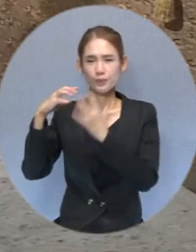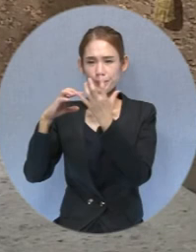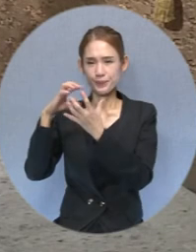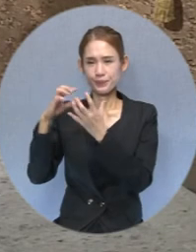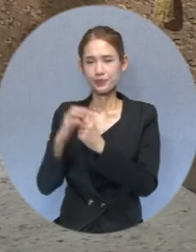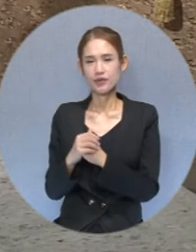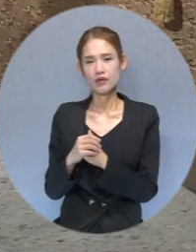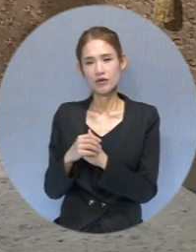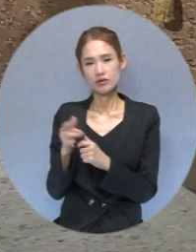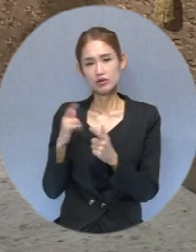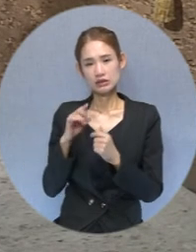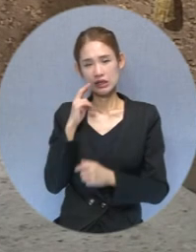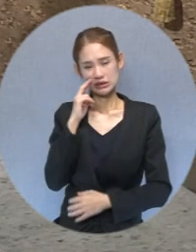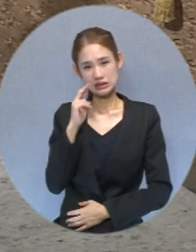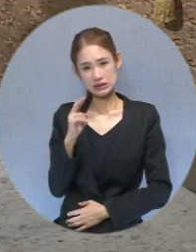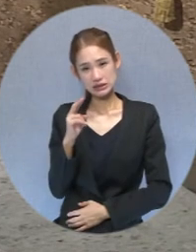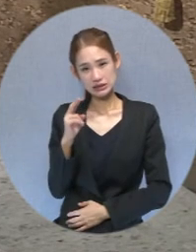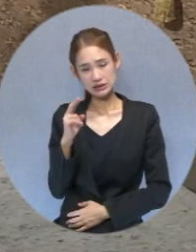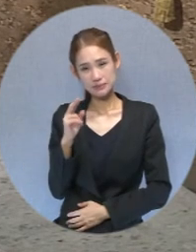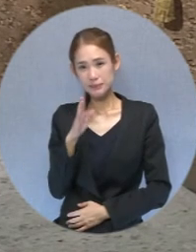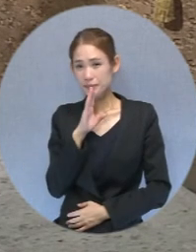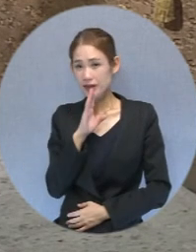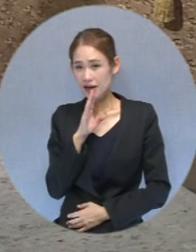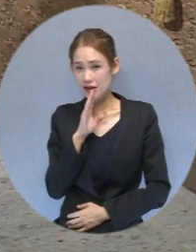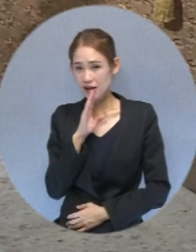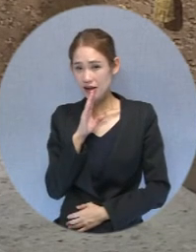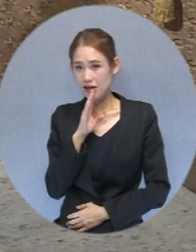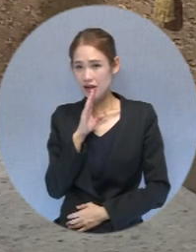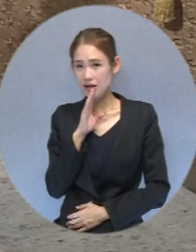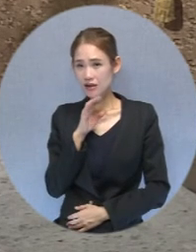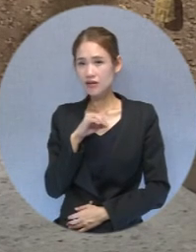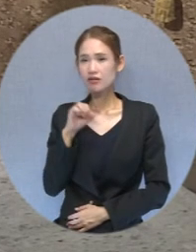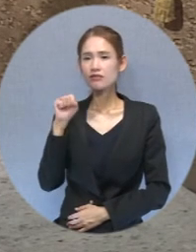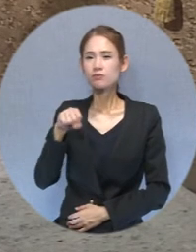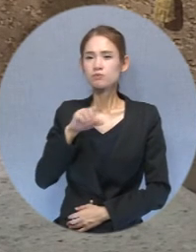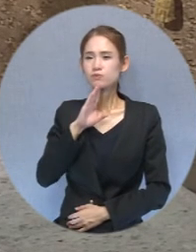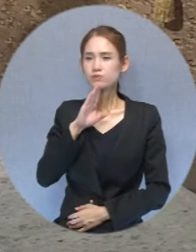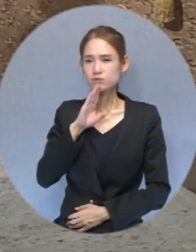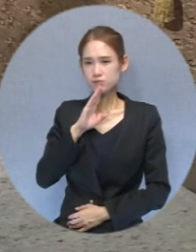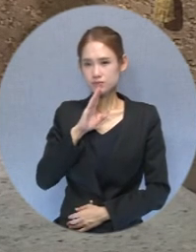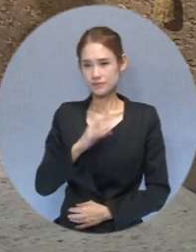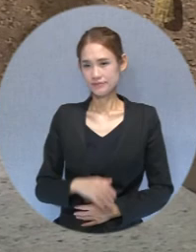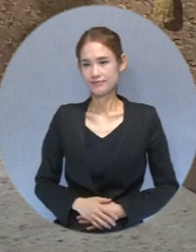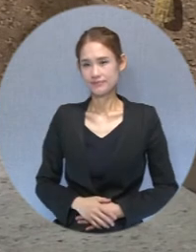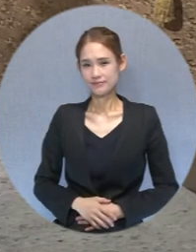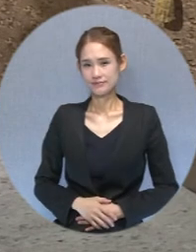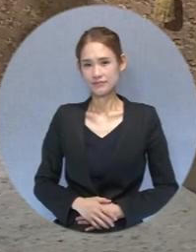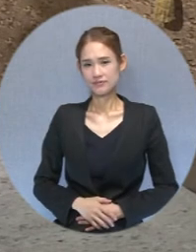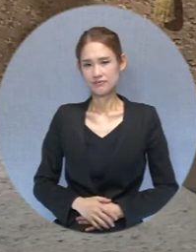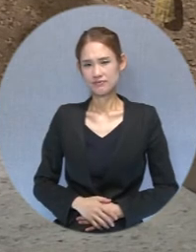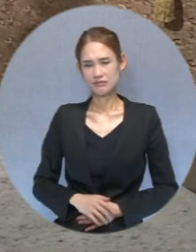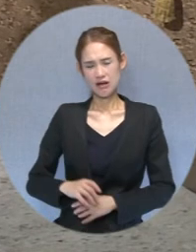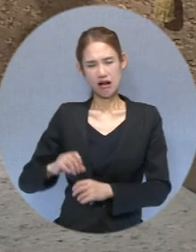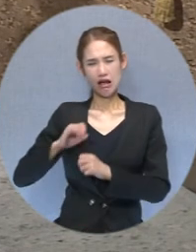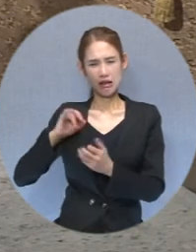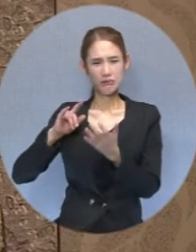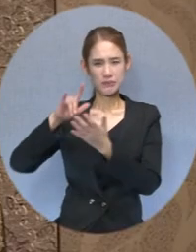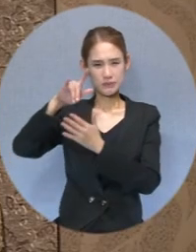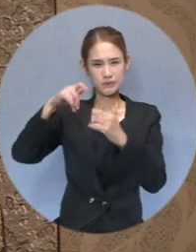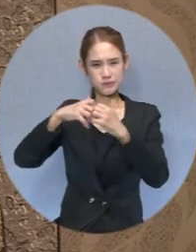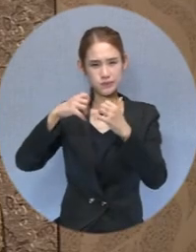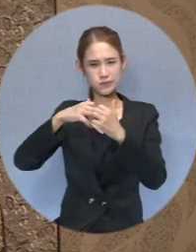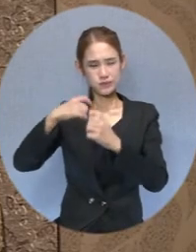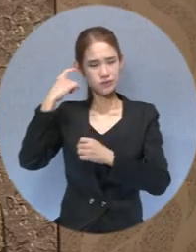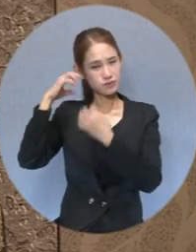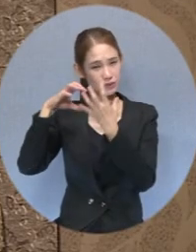그러면 더 심한 소음이 날 수가 있나요? 아, 네. 전투기 소음 굉장히 심각하고. 아, 네.